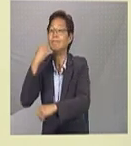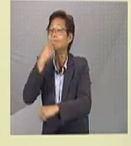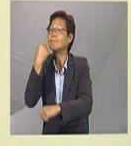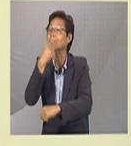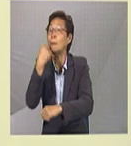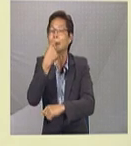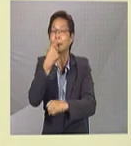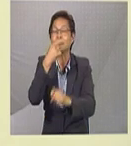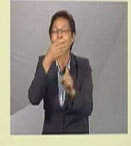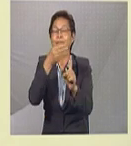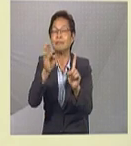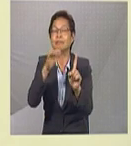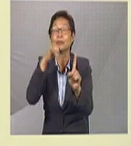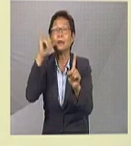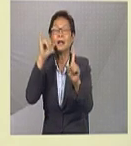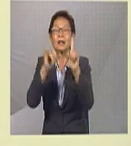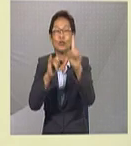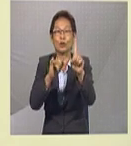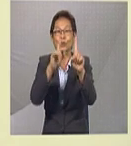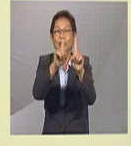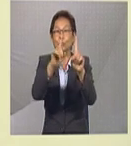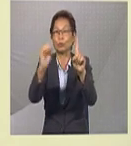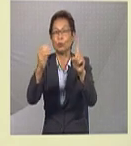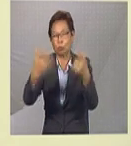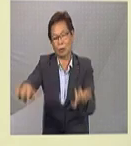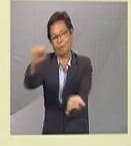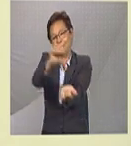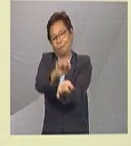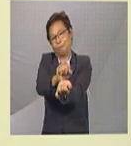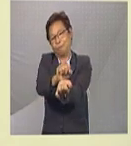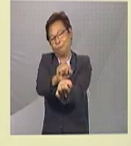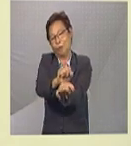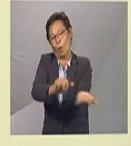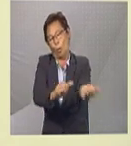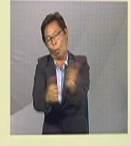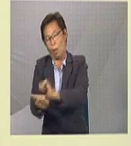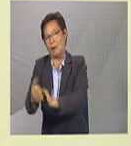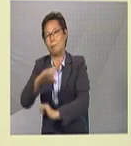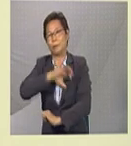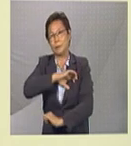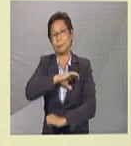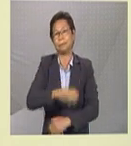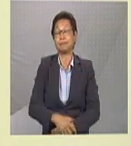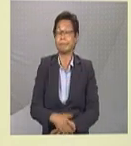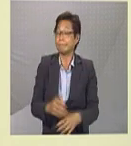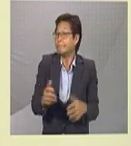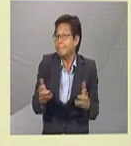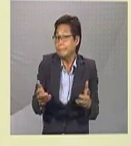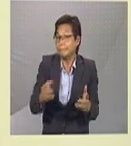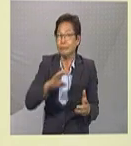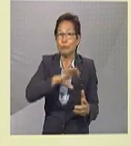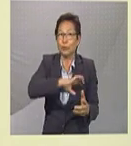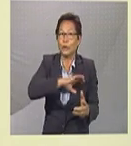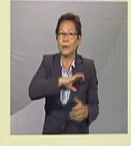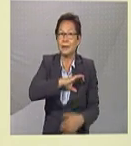engkar. Semalam 110 telah pun ditahan oleh pihak polis. Pihak polis juga akan